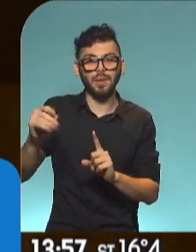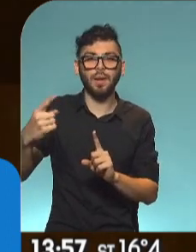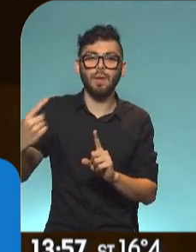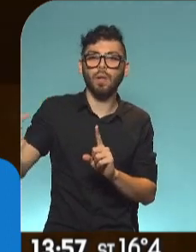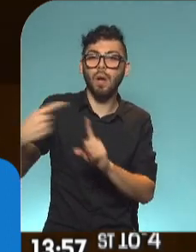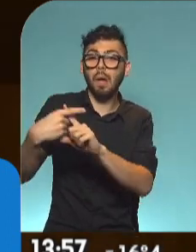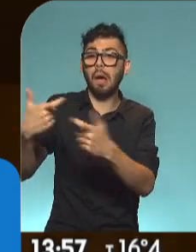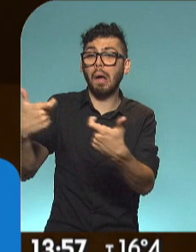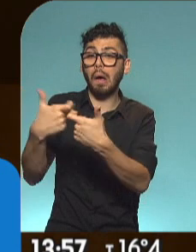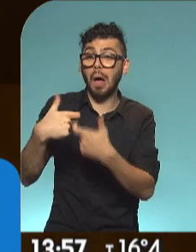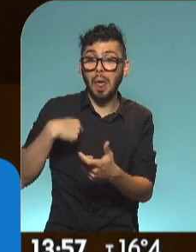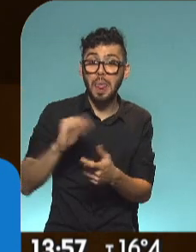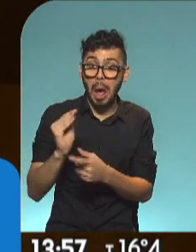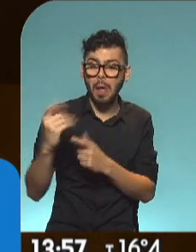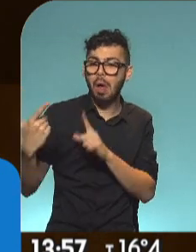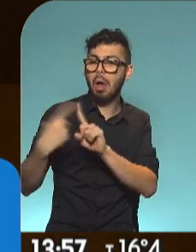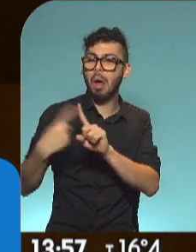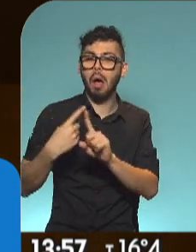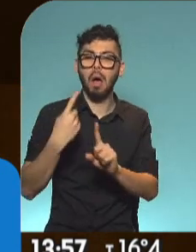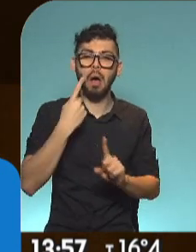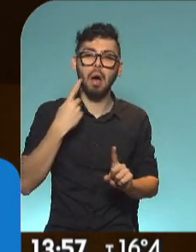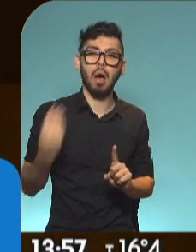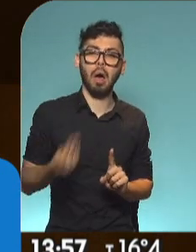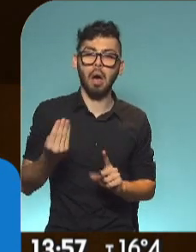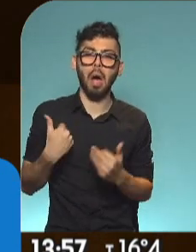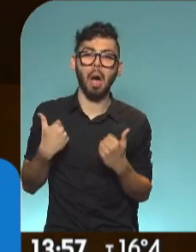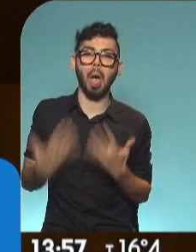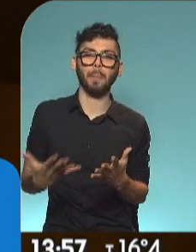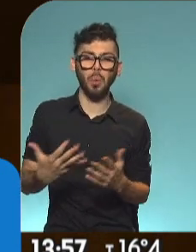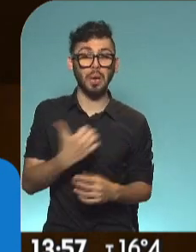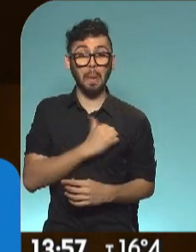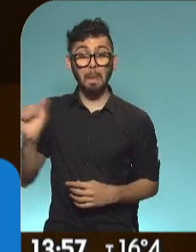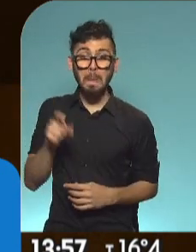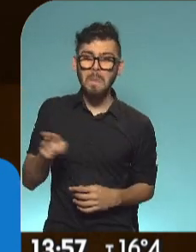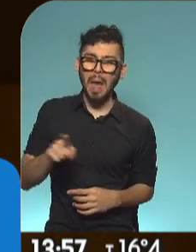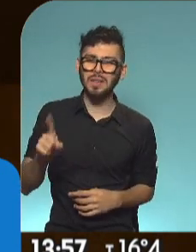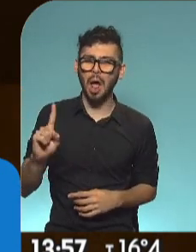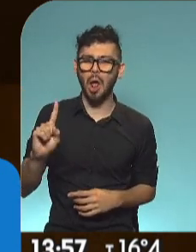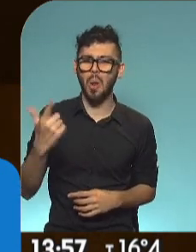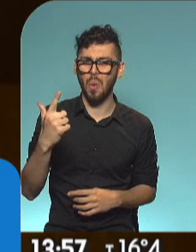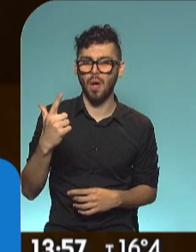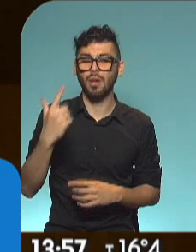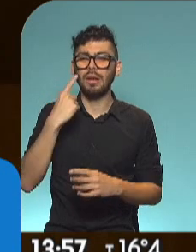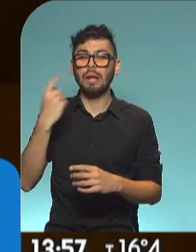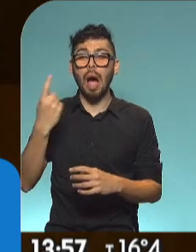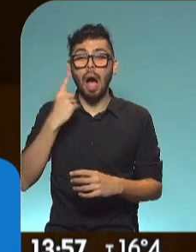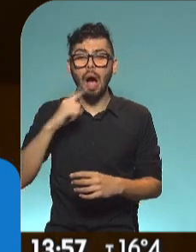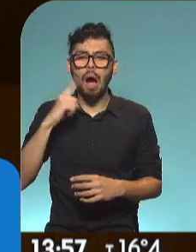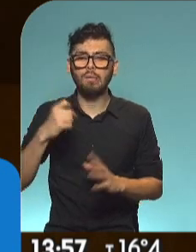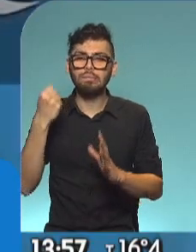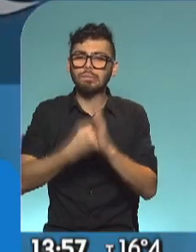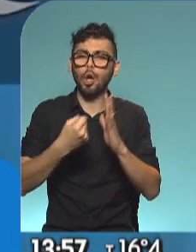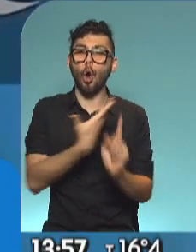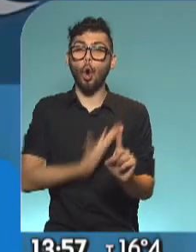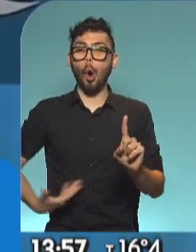a asociaciones brasileiras, aproveitadoras e impatrióticas, con el objetivo de prejudicar el gobierno y el propio